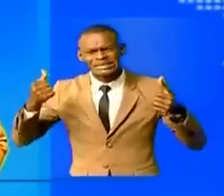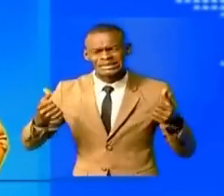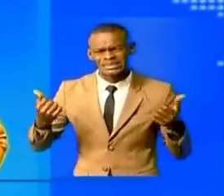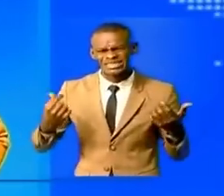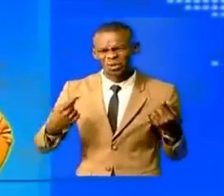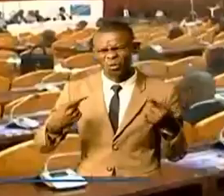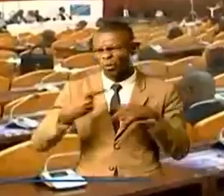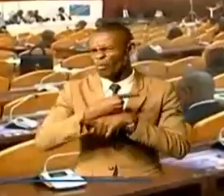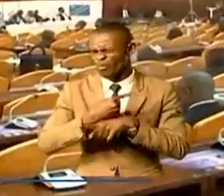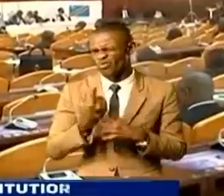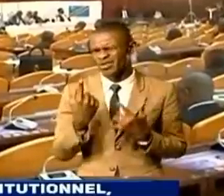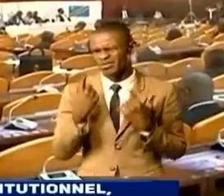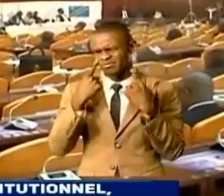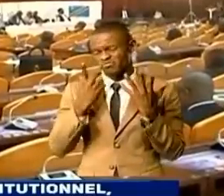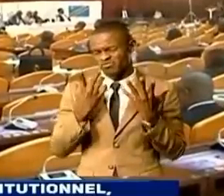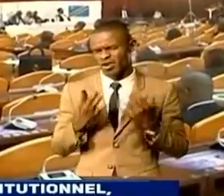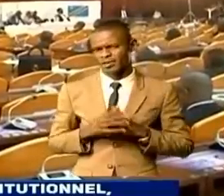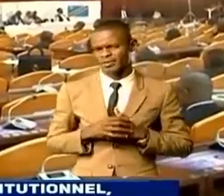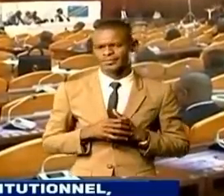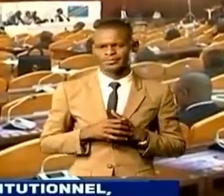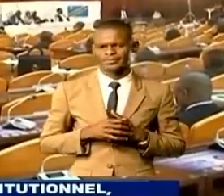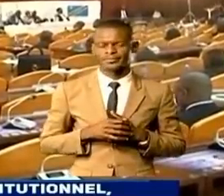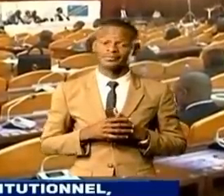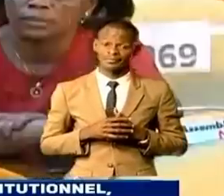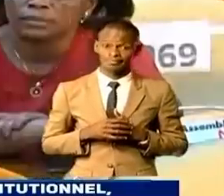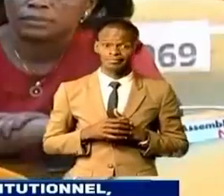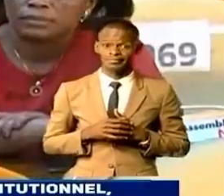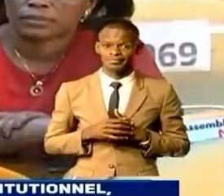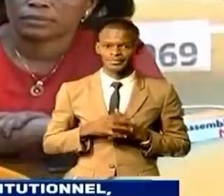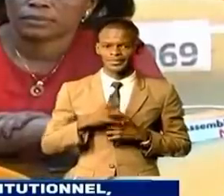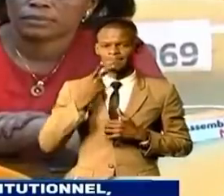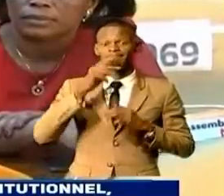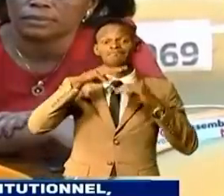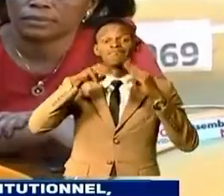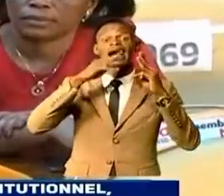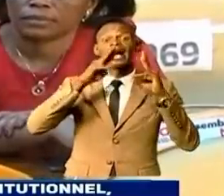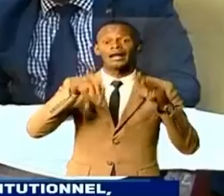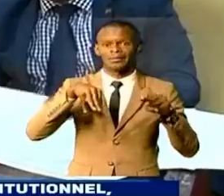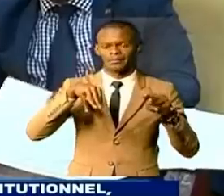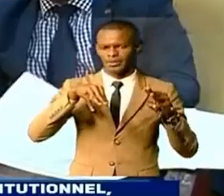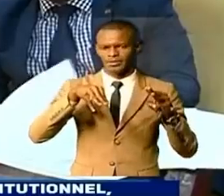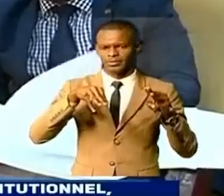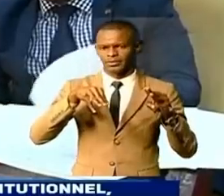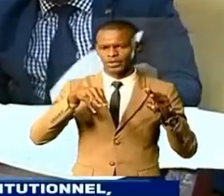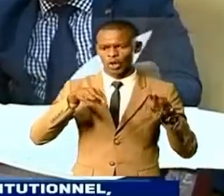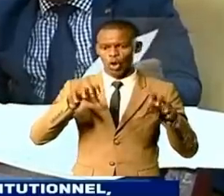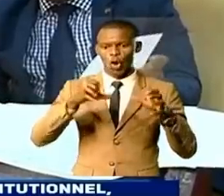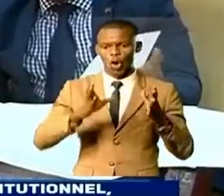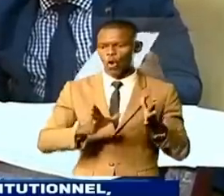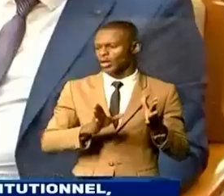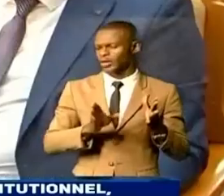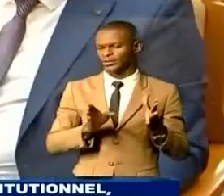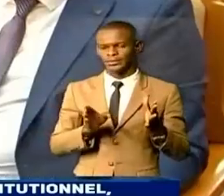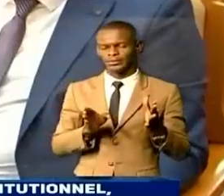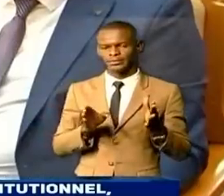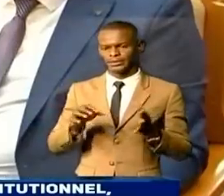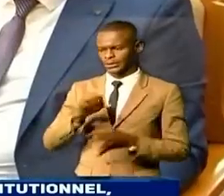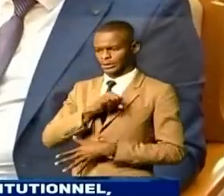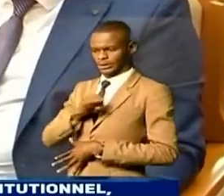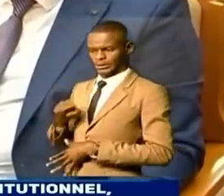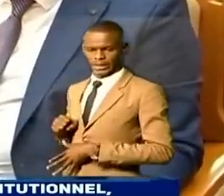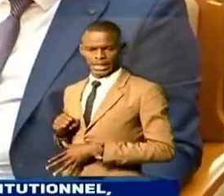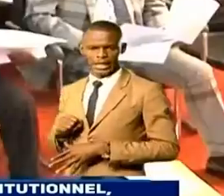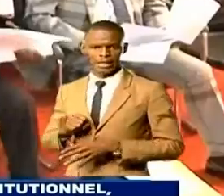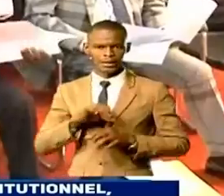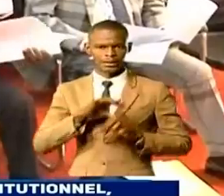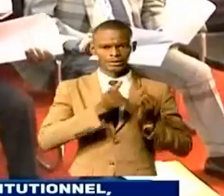rédaction. Les deux chambres du Parlement congolais vont bientôt se réunir en congrès pour désigner les juges constitutionnels dont